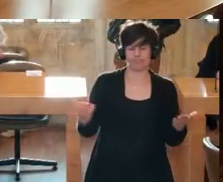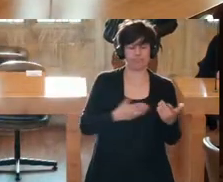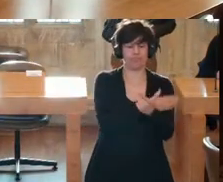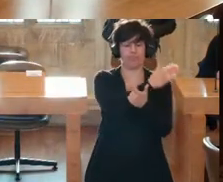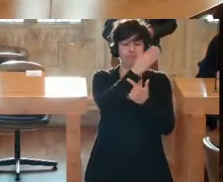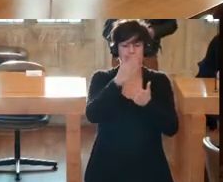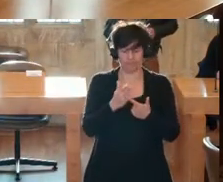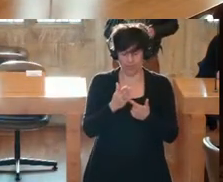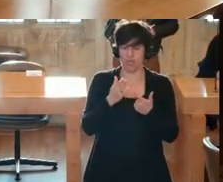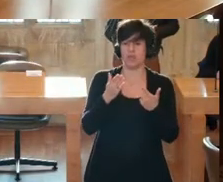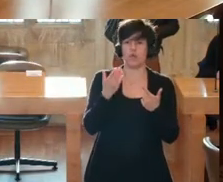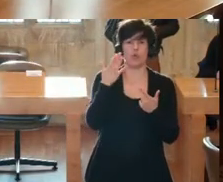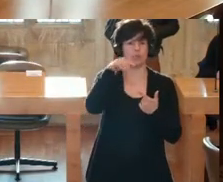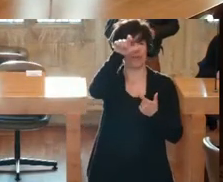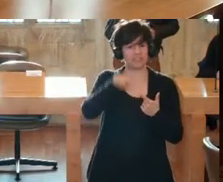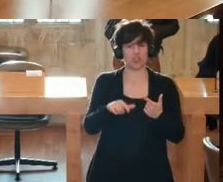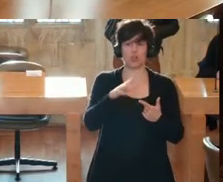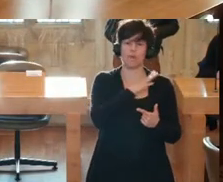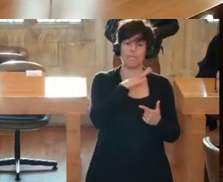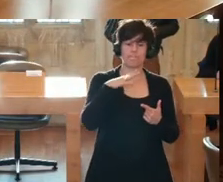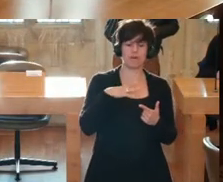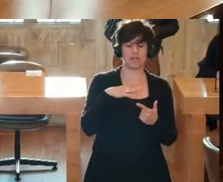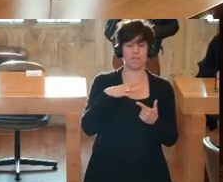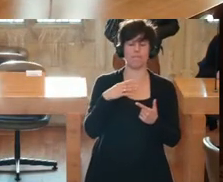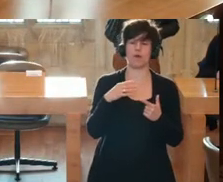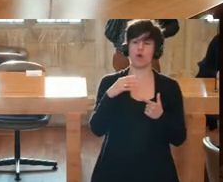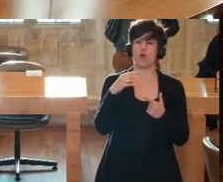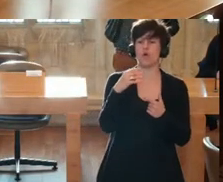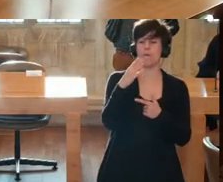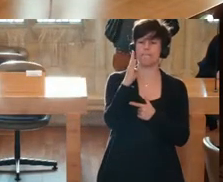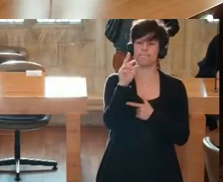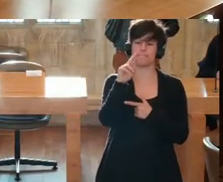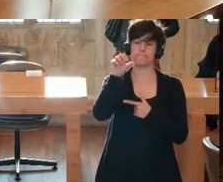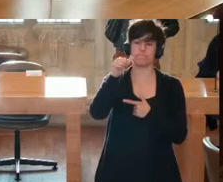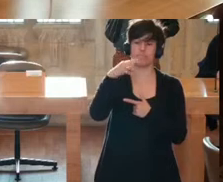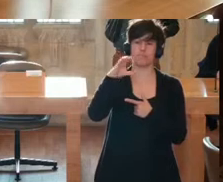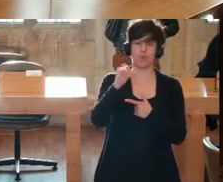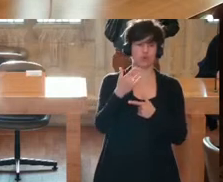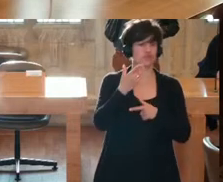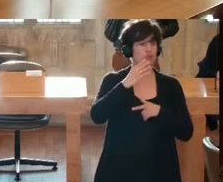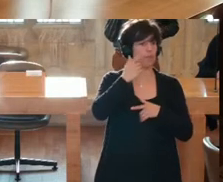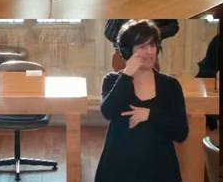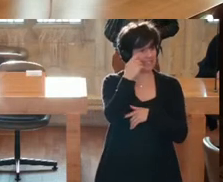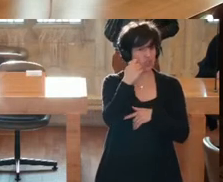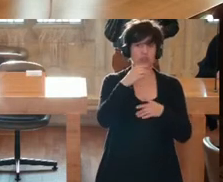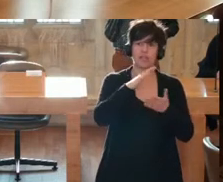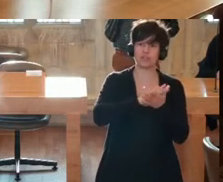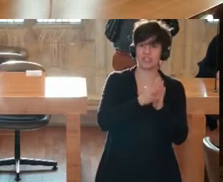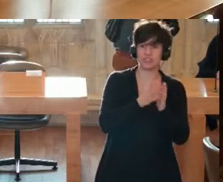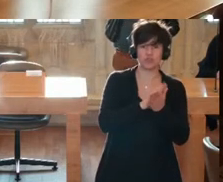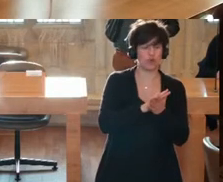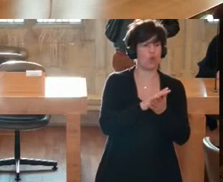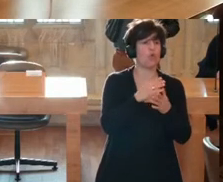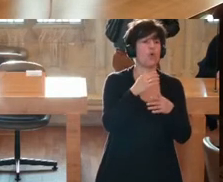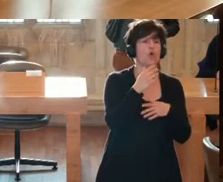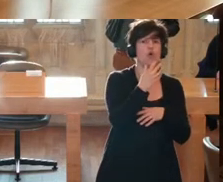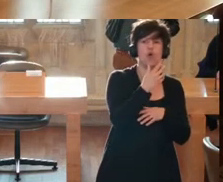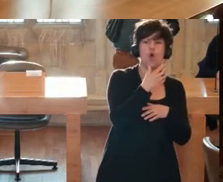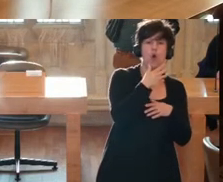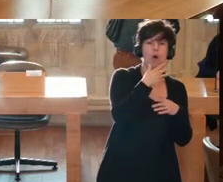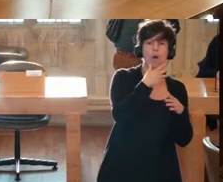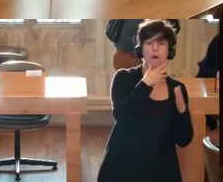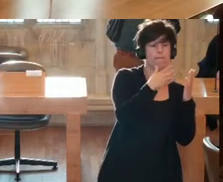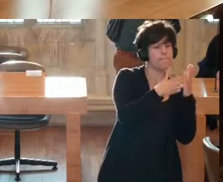Disparition ensuite de Madame Marie-Jo Branche, qui était présidente de l'association Pommiers et Baobab, qui s'occupait beaucoup